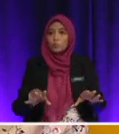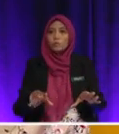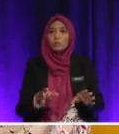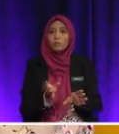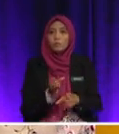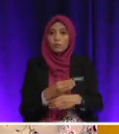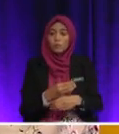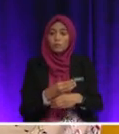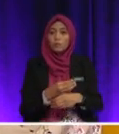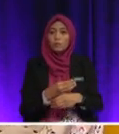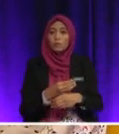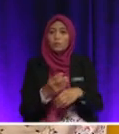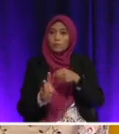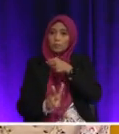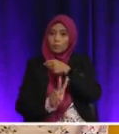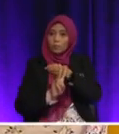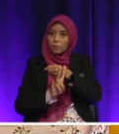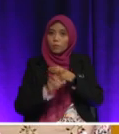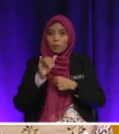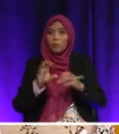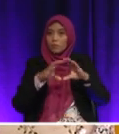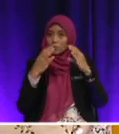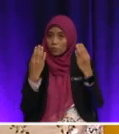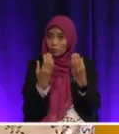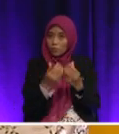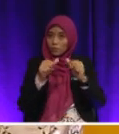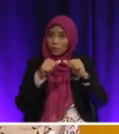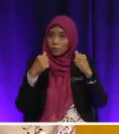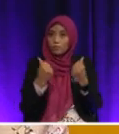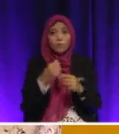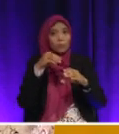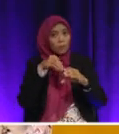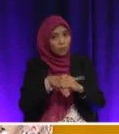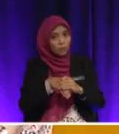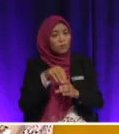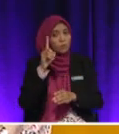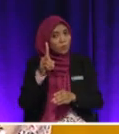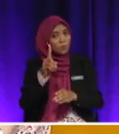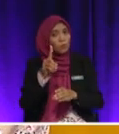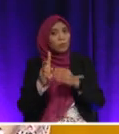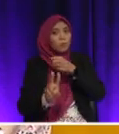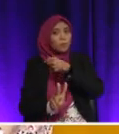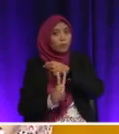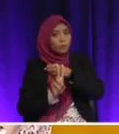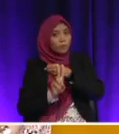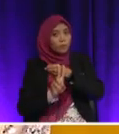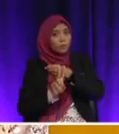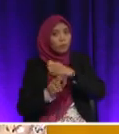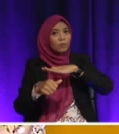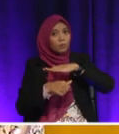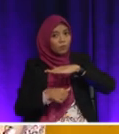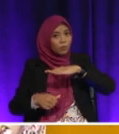Pati yang mengumpulkan semua kaum dalam satu Pati Dan inilah mau pekan asas kepada